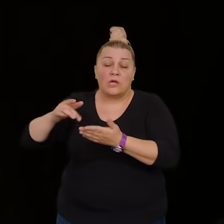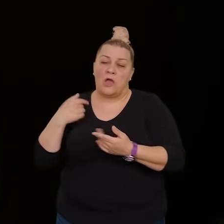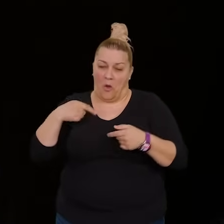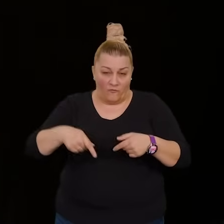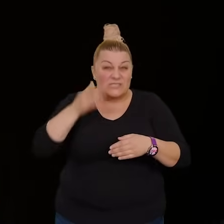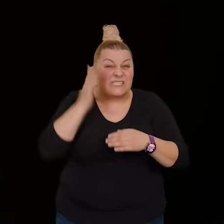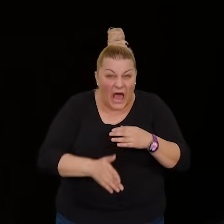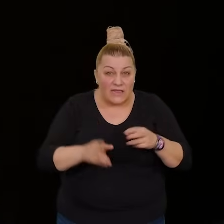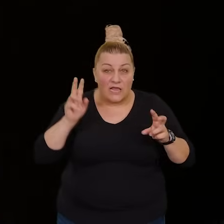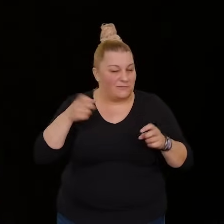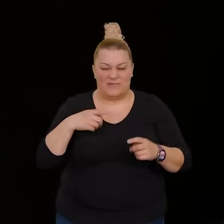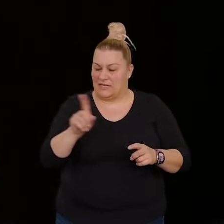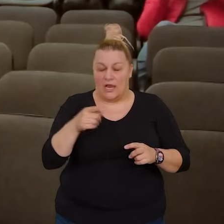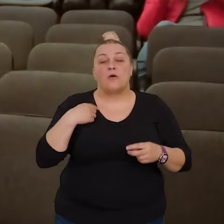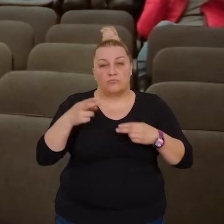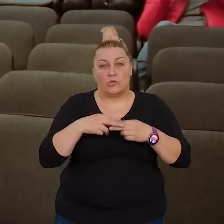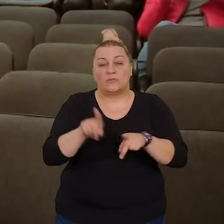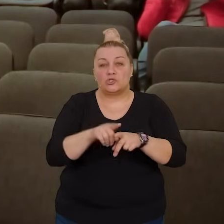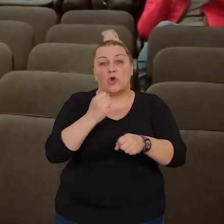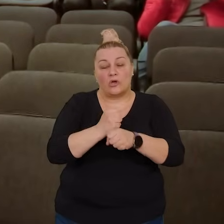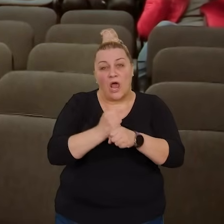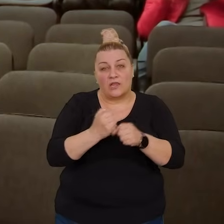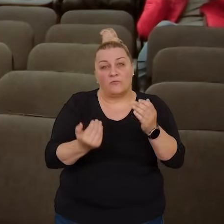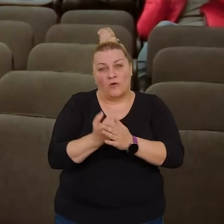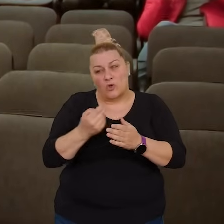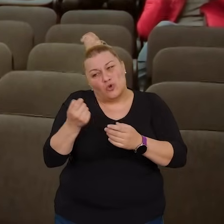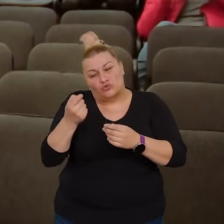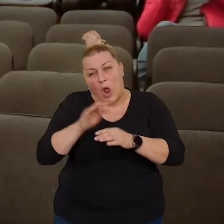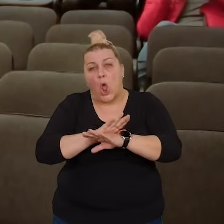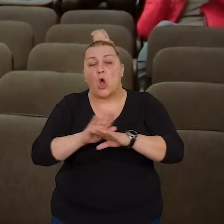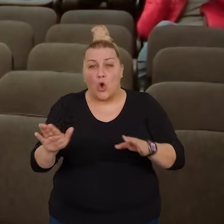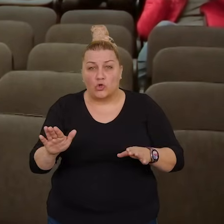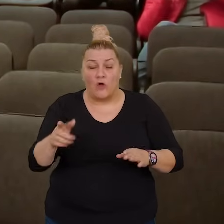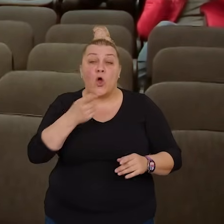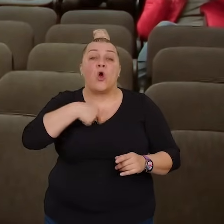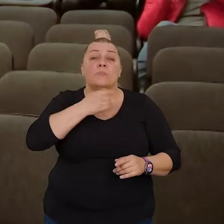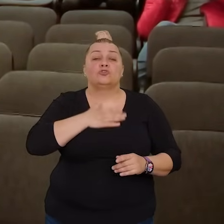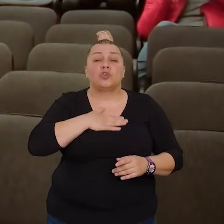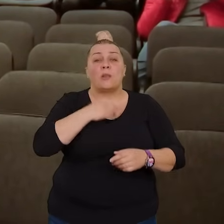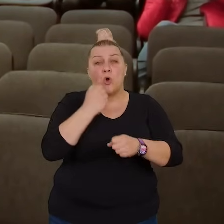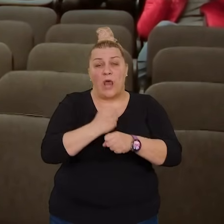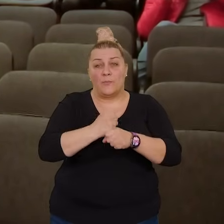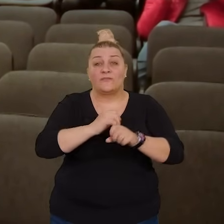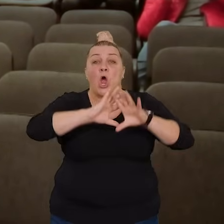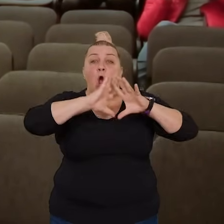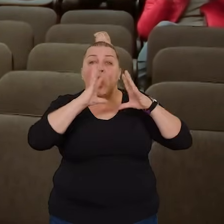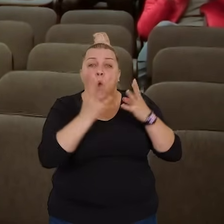posljednje na ovu temu. Ovo nije zadnje na ovu temu, naime, mi radimo jedan veliki portal, odnosno portal je gotov. Mi želimo napraviti,